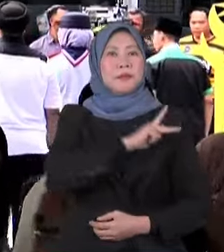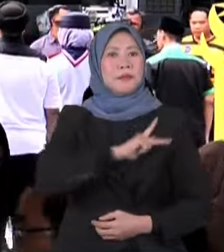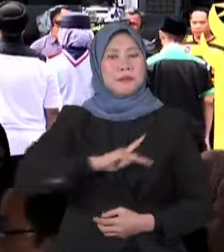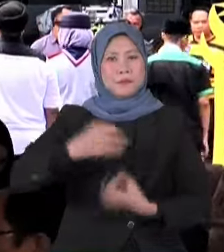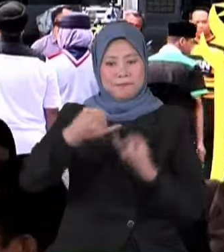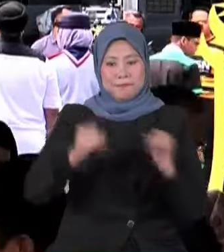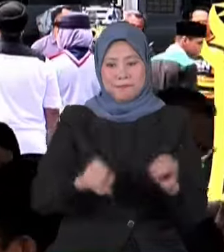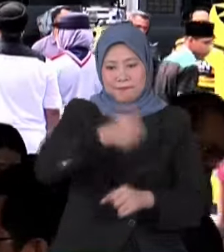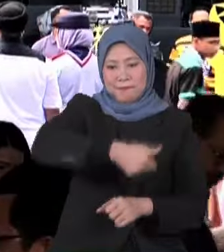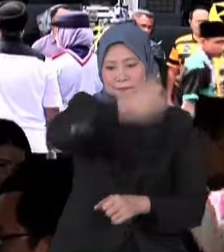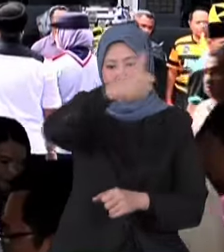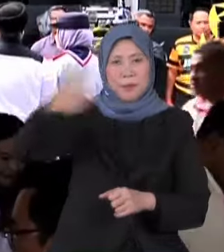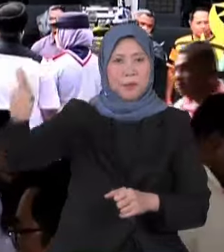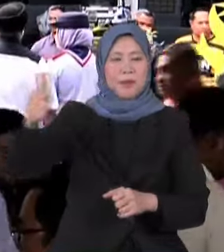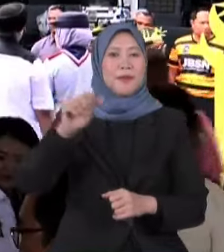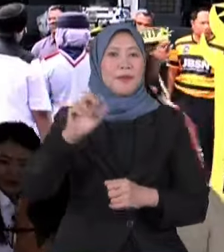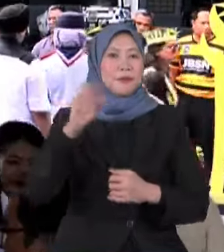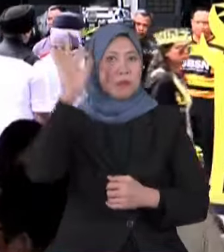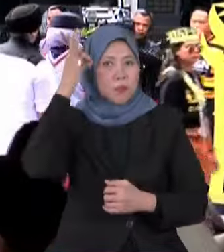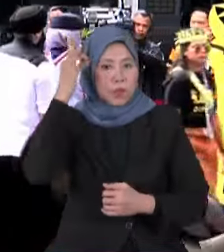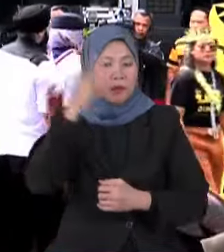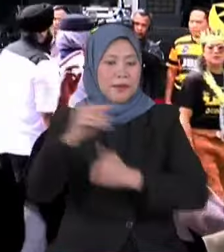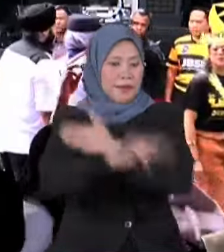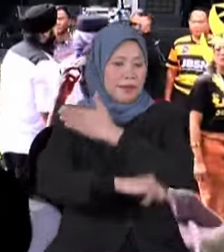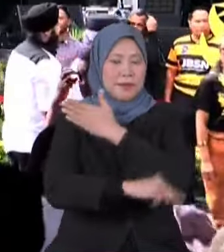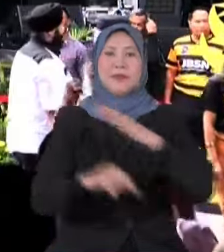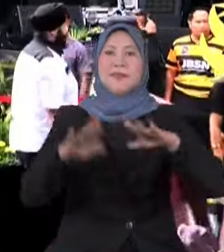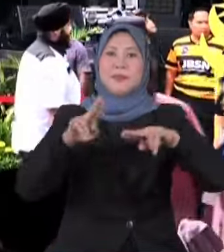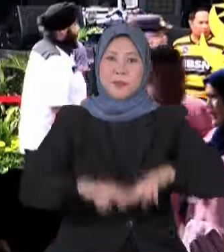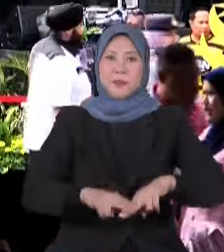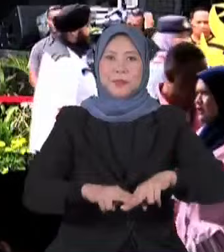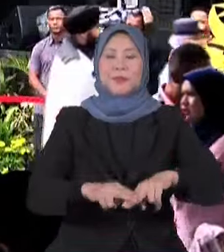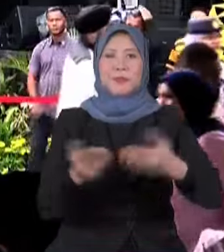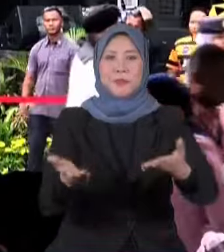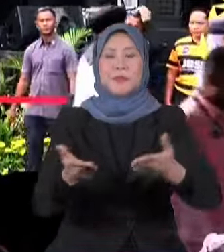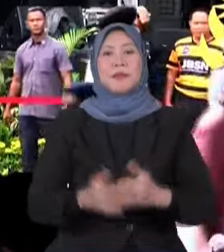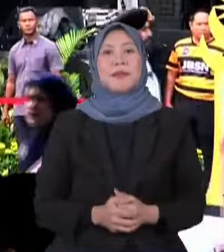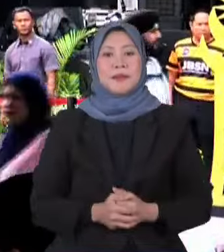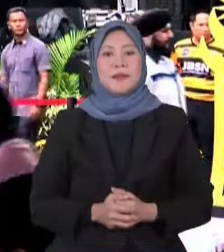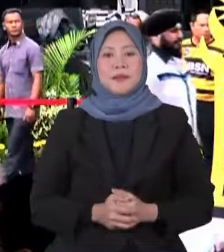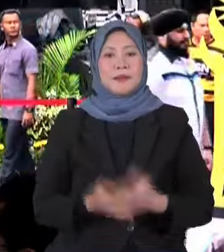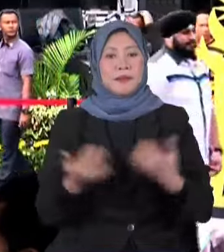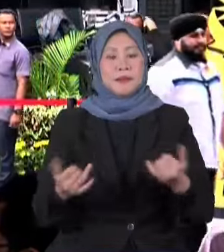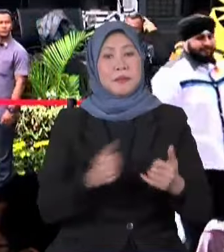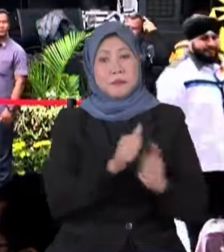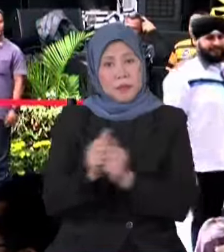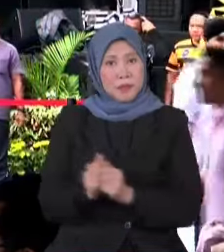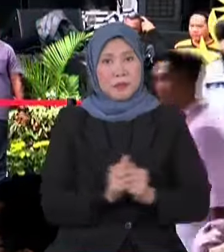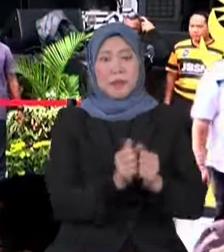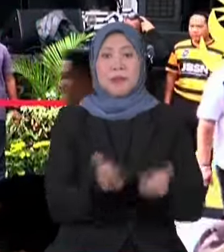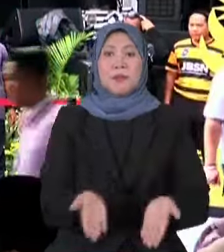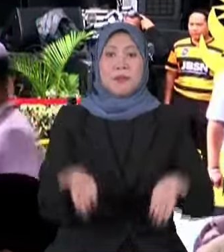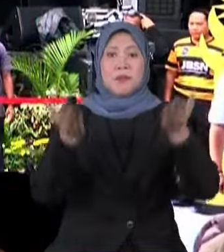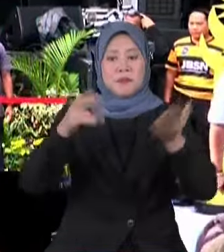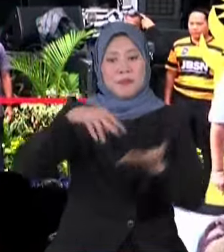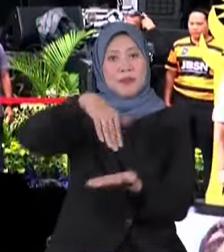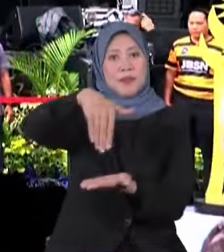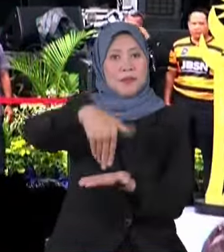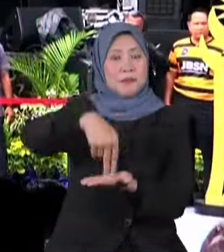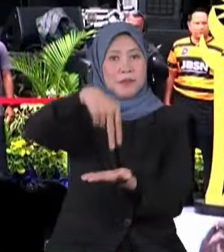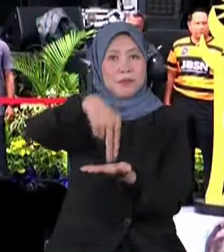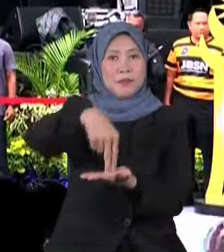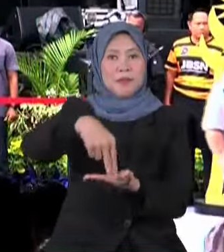Peringkat Persekutuan dan Negeri untuk duduk. Dan seterusnya ayuh Belia Malaysia sama-sama kita terus berdiri untuk sama-sama